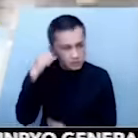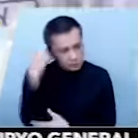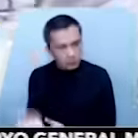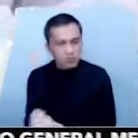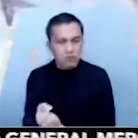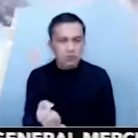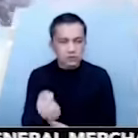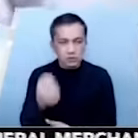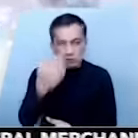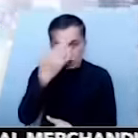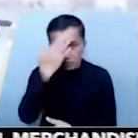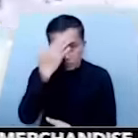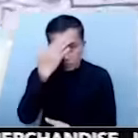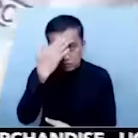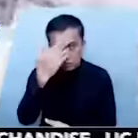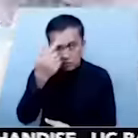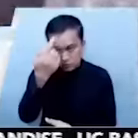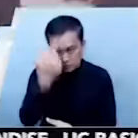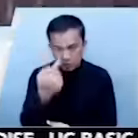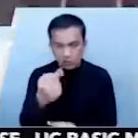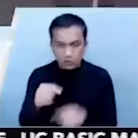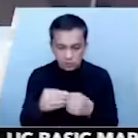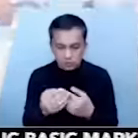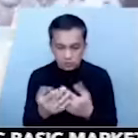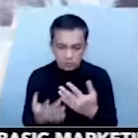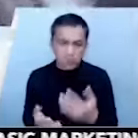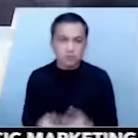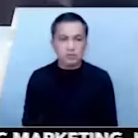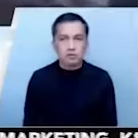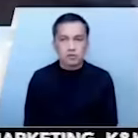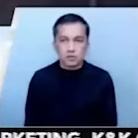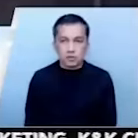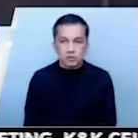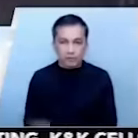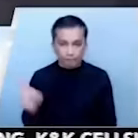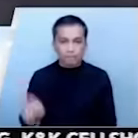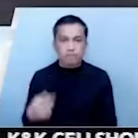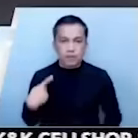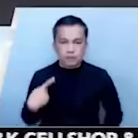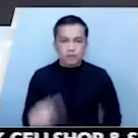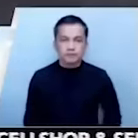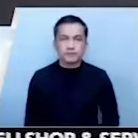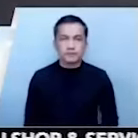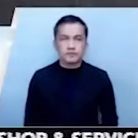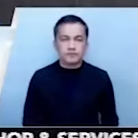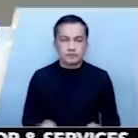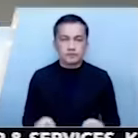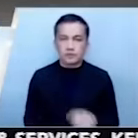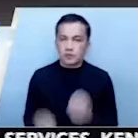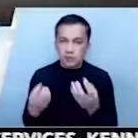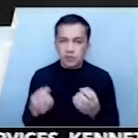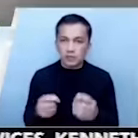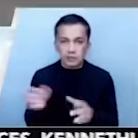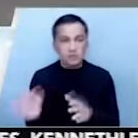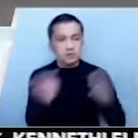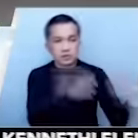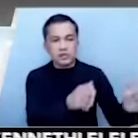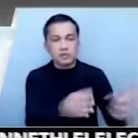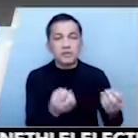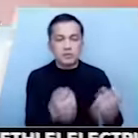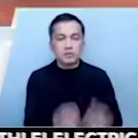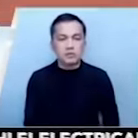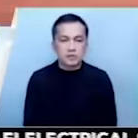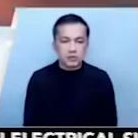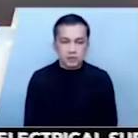Yung noo. Ayun mga dugo niya. Dako siya. Dami o madulas. Tapos marami din doon. Marami din doon sa kabila. Bago magtanghali